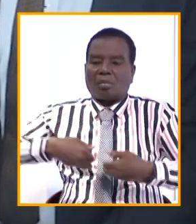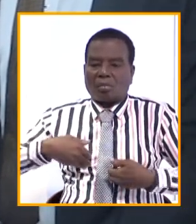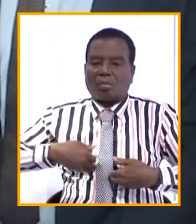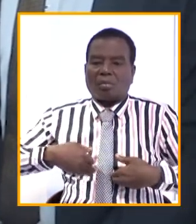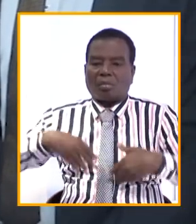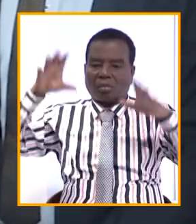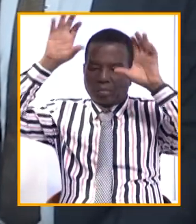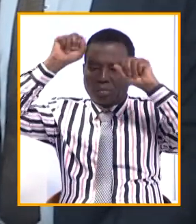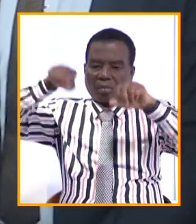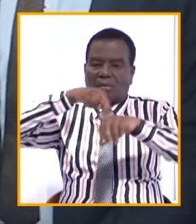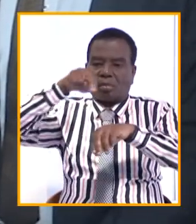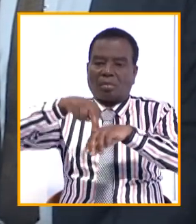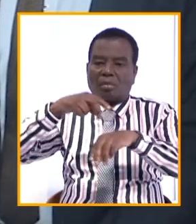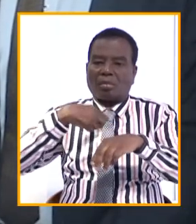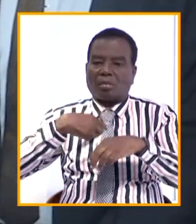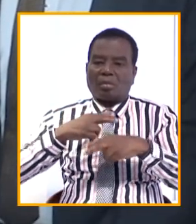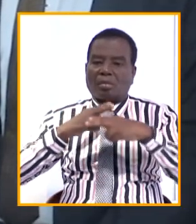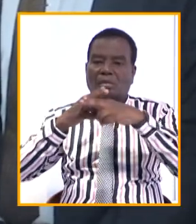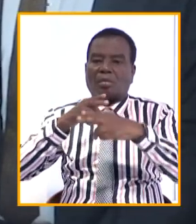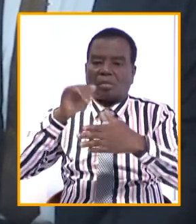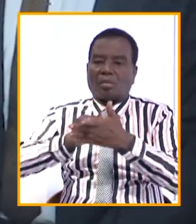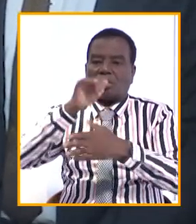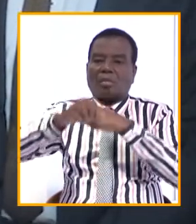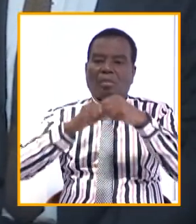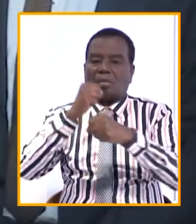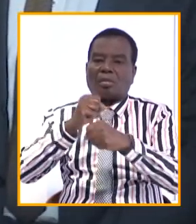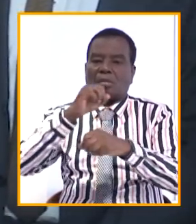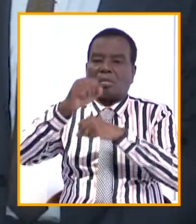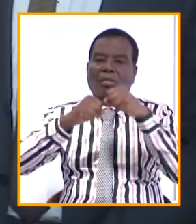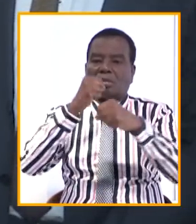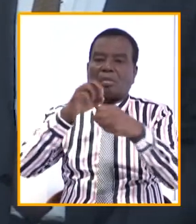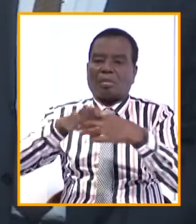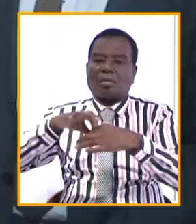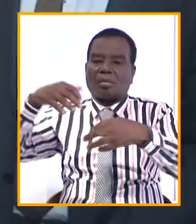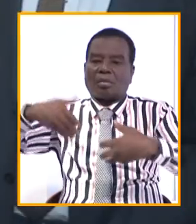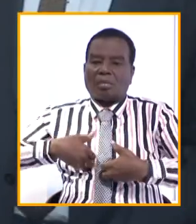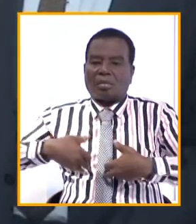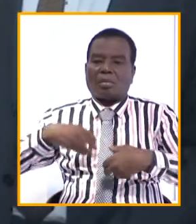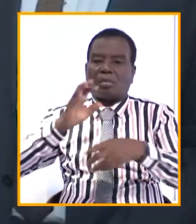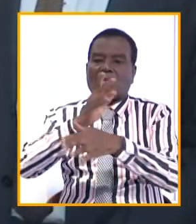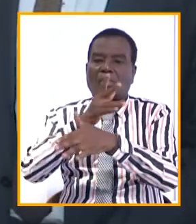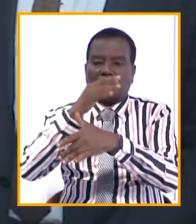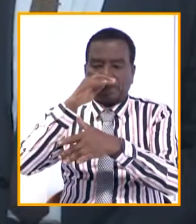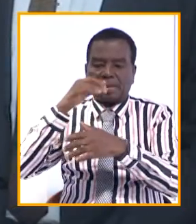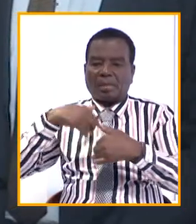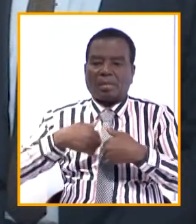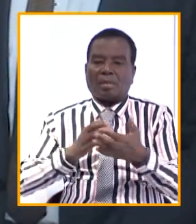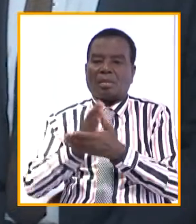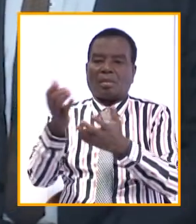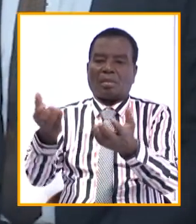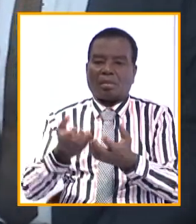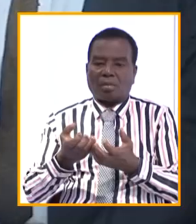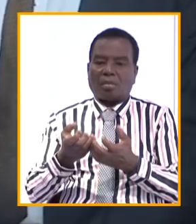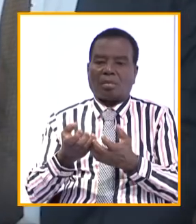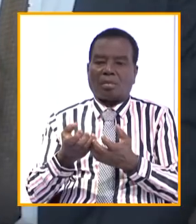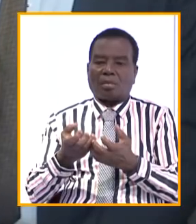Le président de la République a déclaré l'année 2023, année de la jeunesse. L'Allemagne est bien la bienvenue pour venir prendre